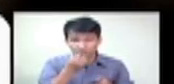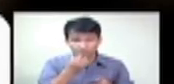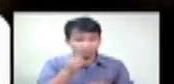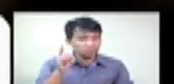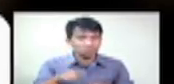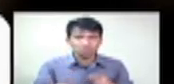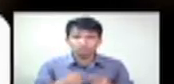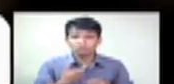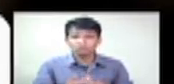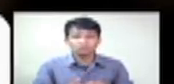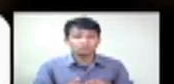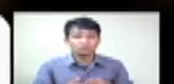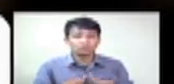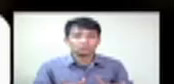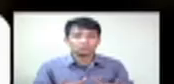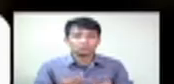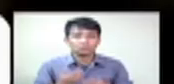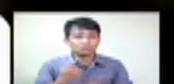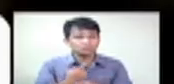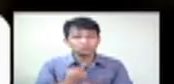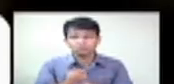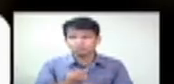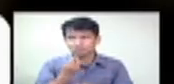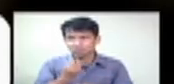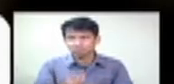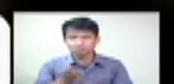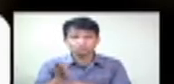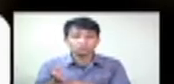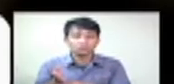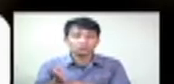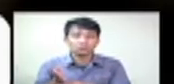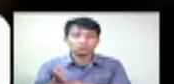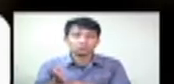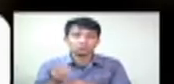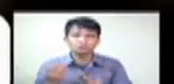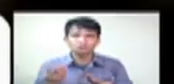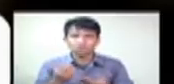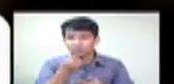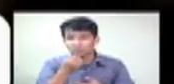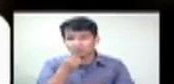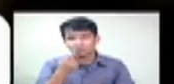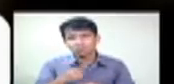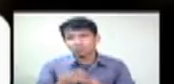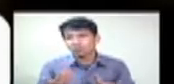Minsan makakain kami ng tama pag kukuha kami sa ano,